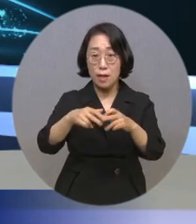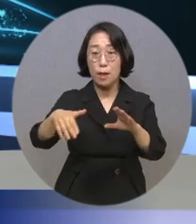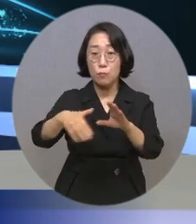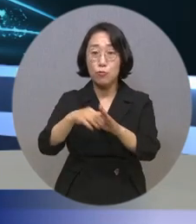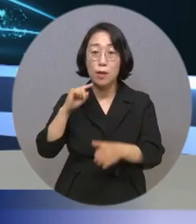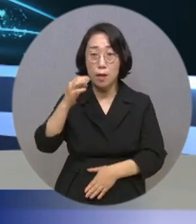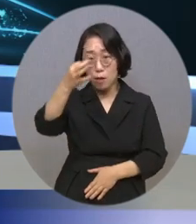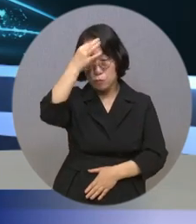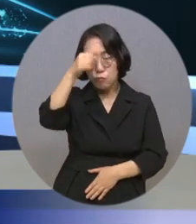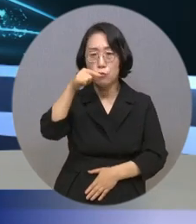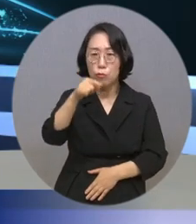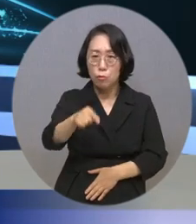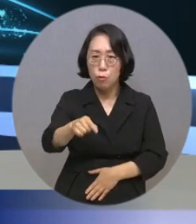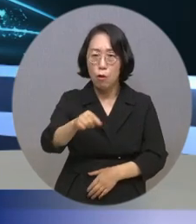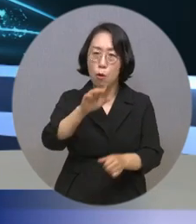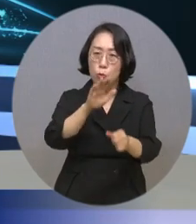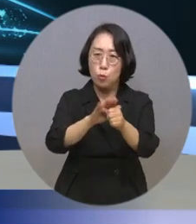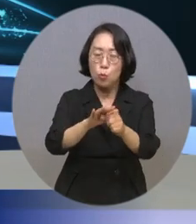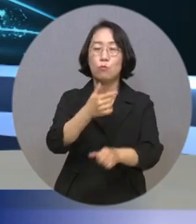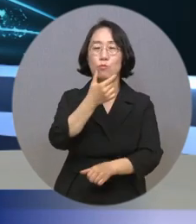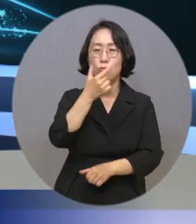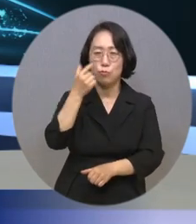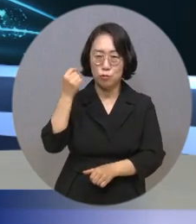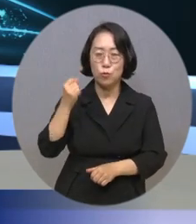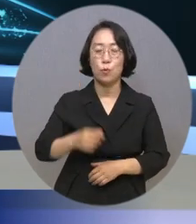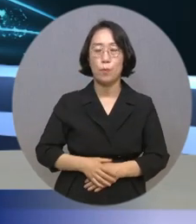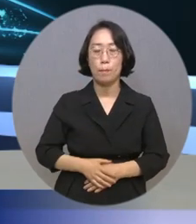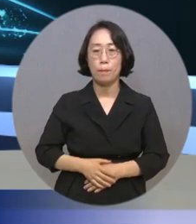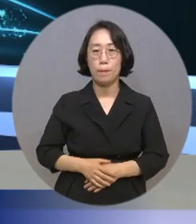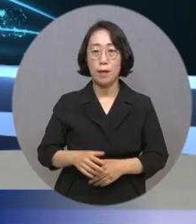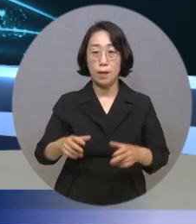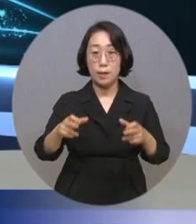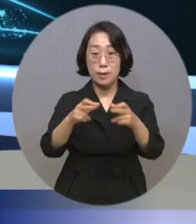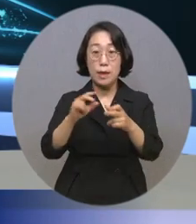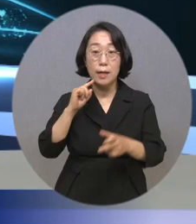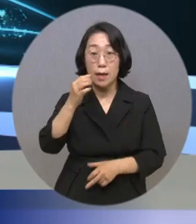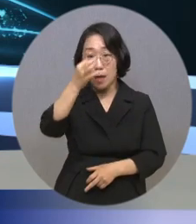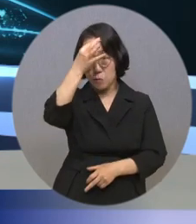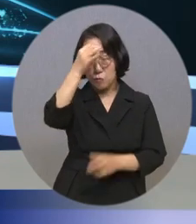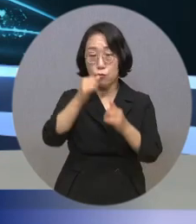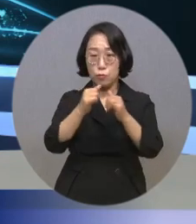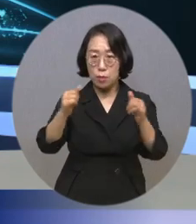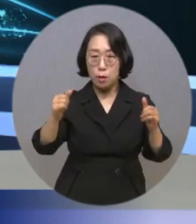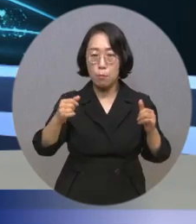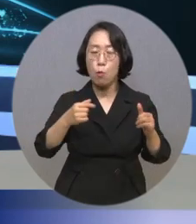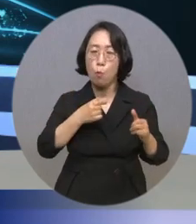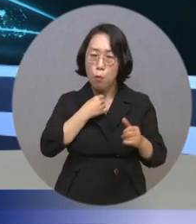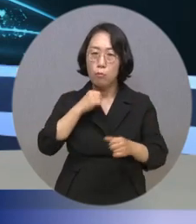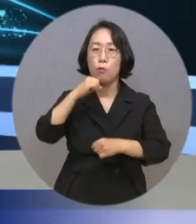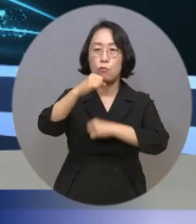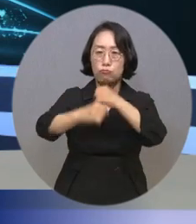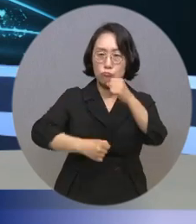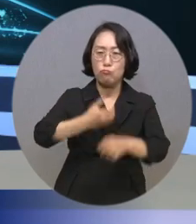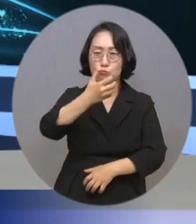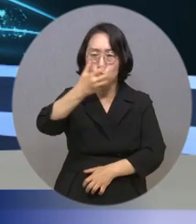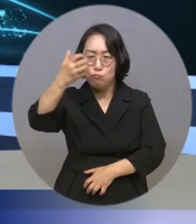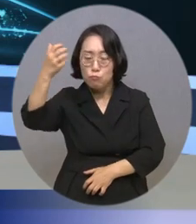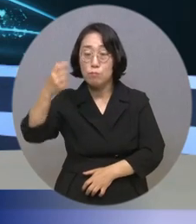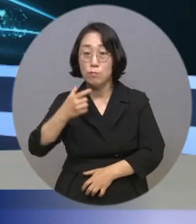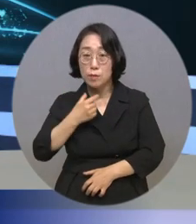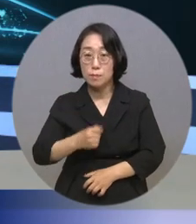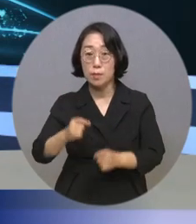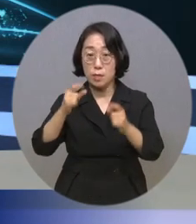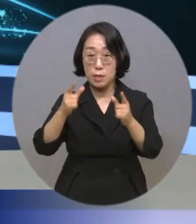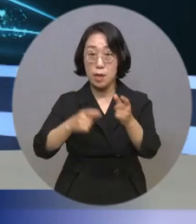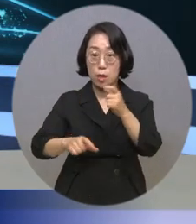관심과 지원은 여전히 부족한 현실인데요. 장애 예술인들도 자신들의 꿈을 마음껏 펼칠 수 있는